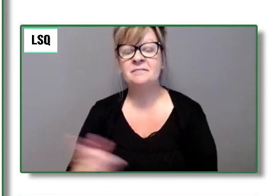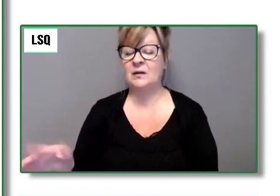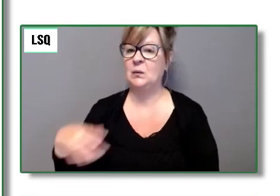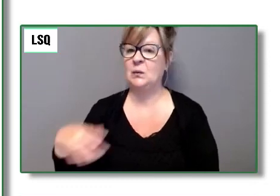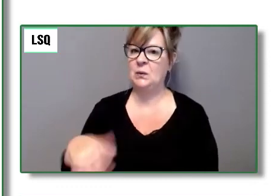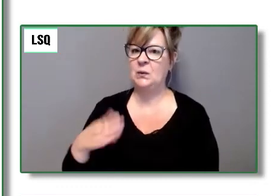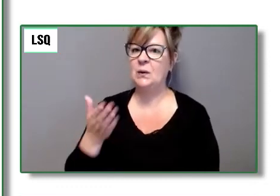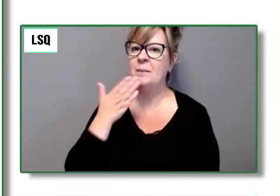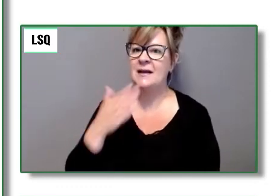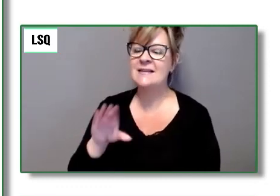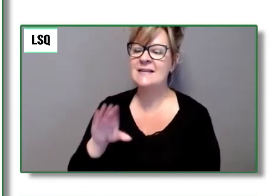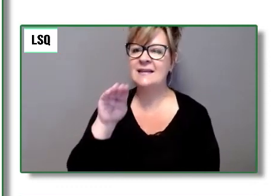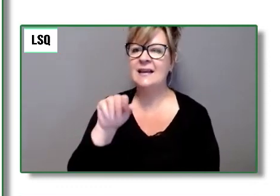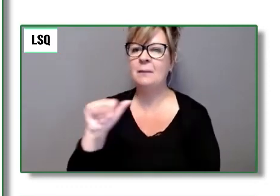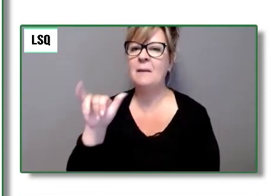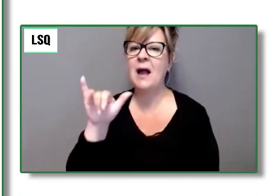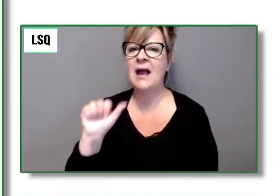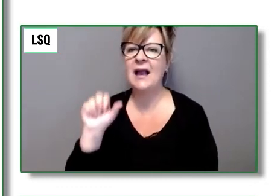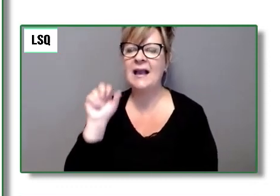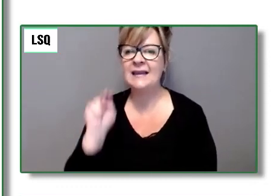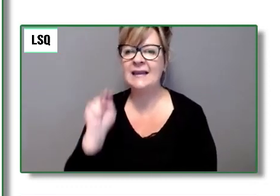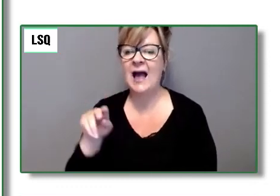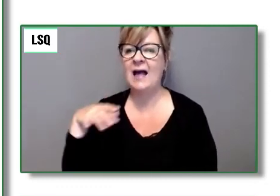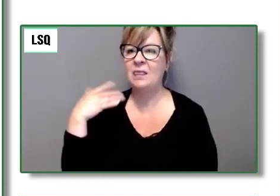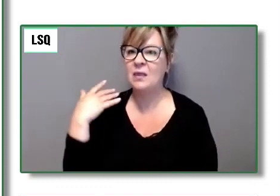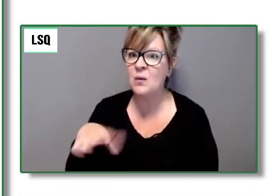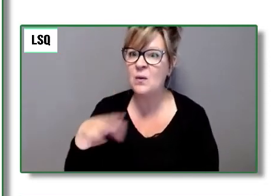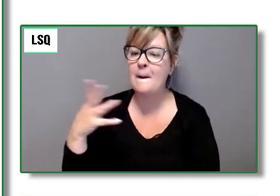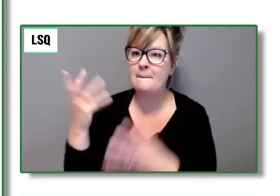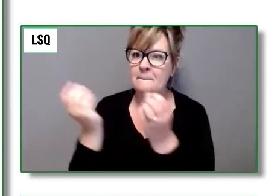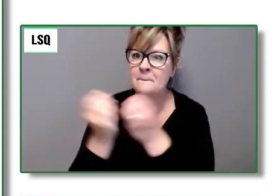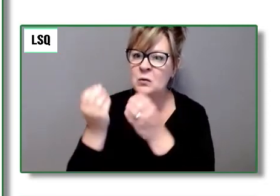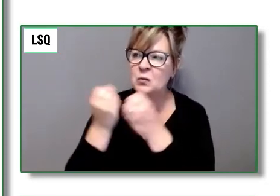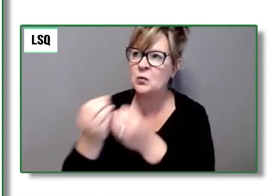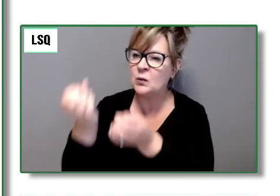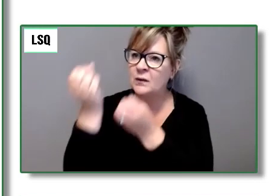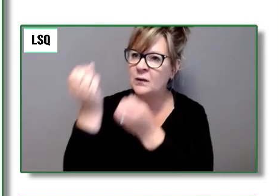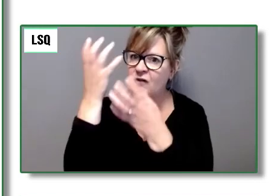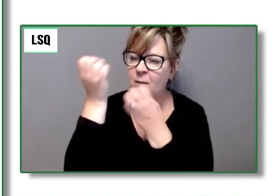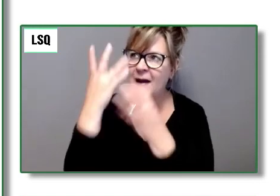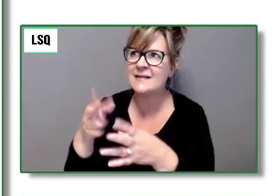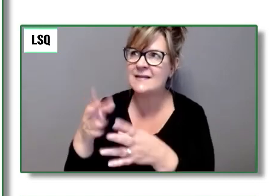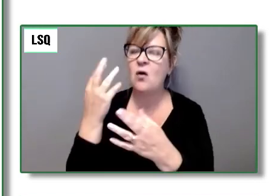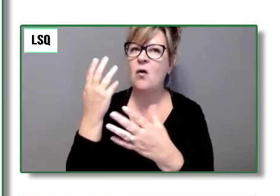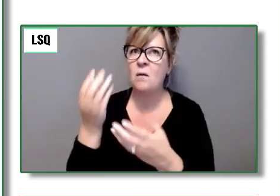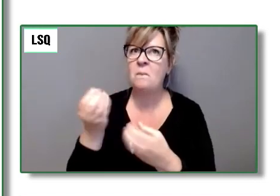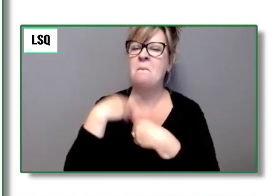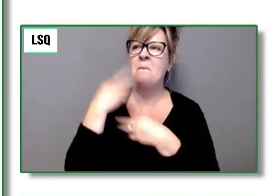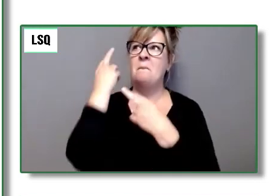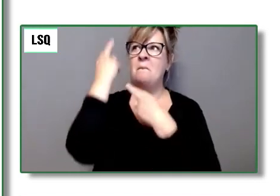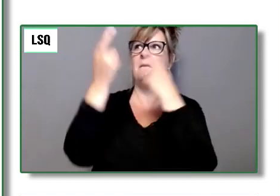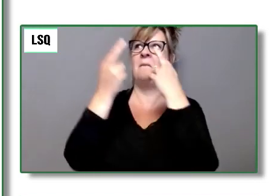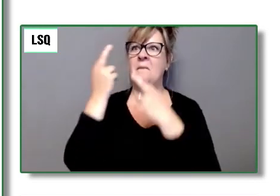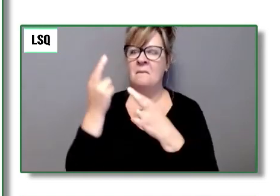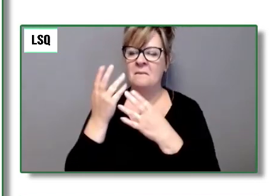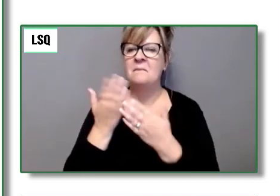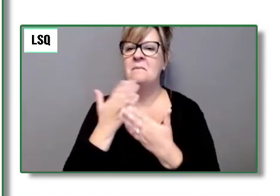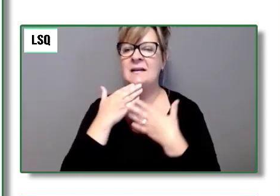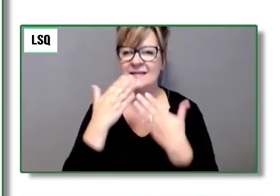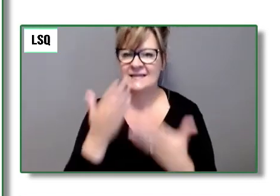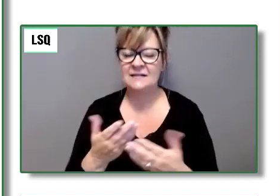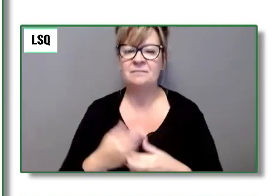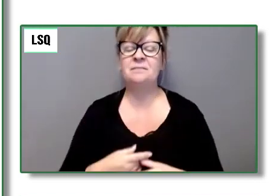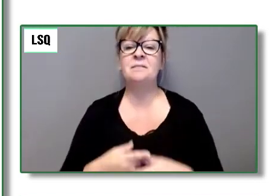venir. Ceci nous amène à la première pause de la journée. Nous allons reprendre à 13 heures, heure normale de l'Est. Veuillez, s'il